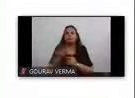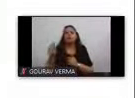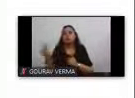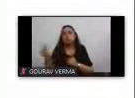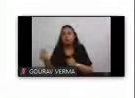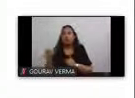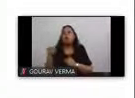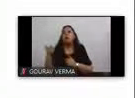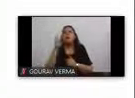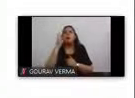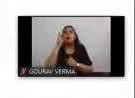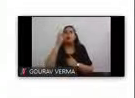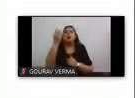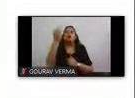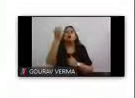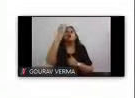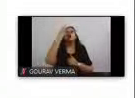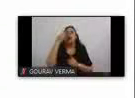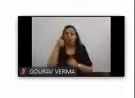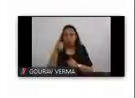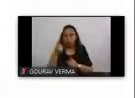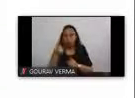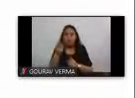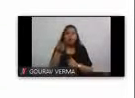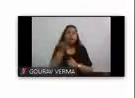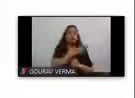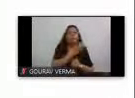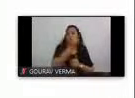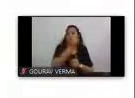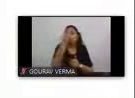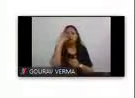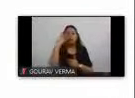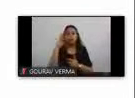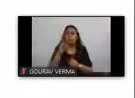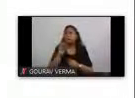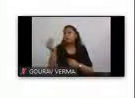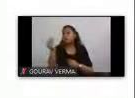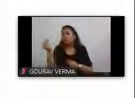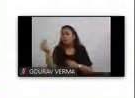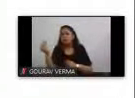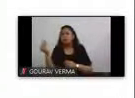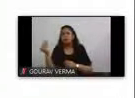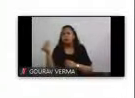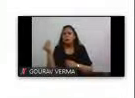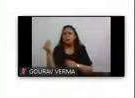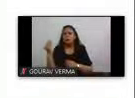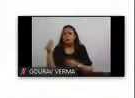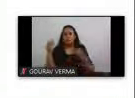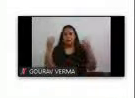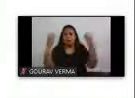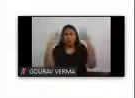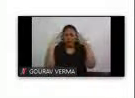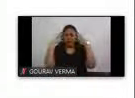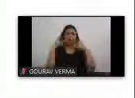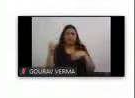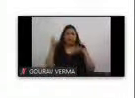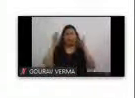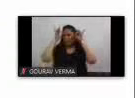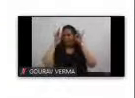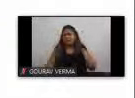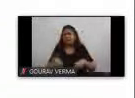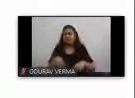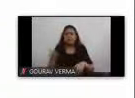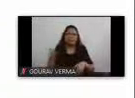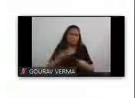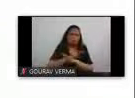बच्चे में worse होता है. Some children get highly distracted with too much of light. उसको hypersensitivity,